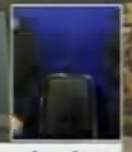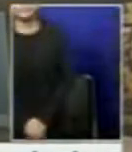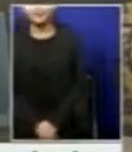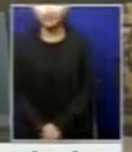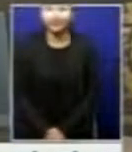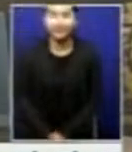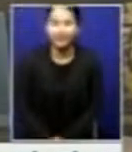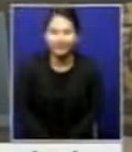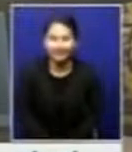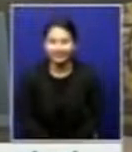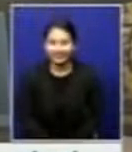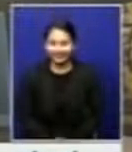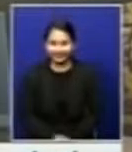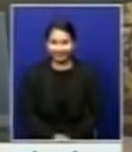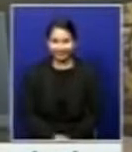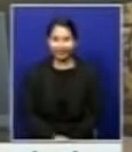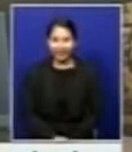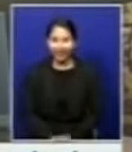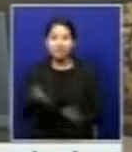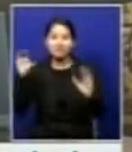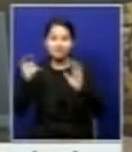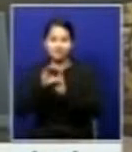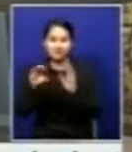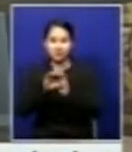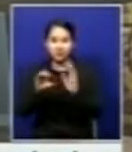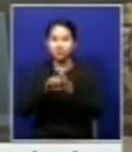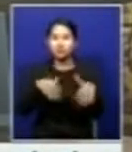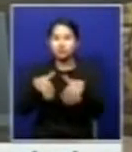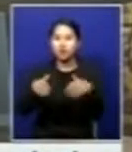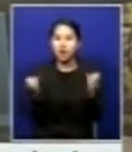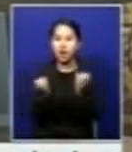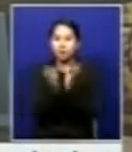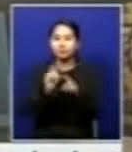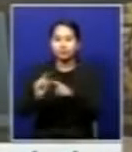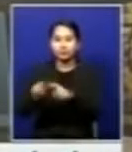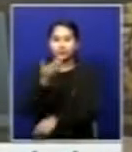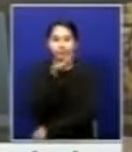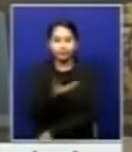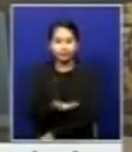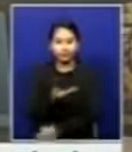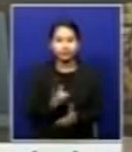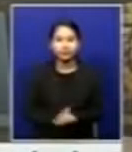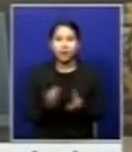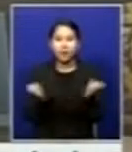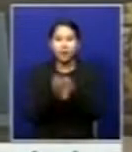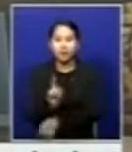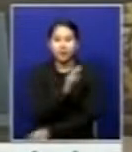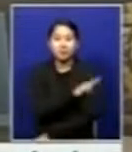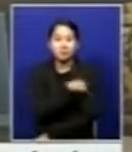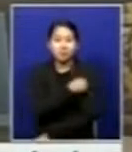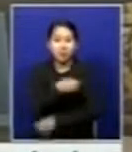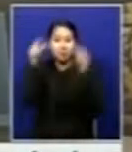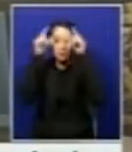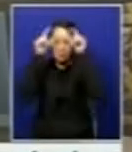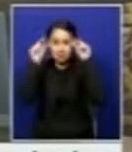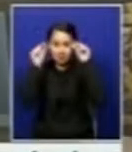นี่คือประมวลภาพของความเดือดร้อนทั้งหมดการดูแลทั้งหมดความเดือดร้อนแม้กระทั่งแพทย์พยาบาลเองนะครับฐานะที่